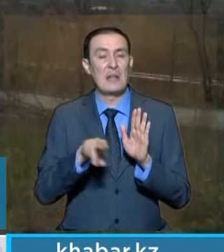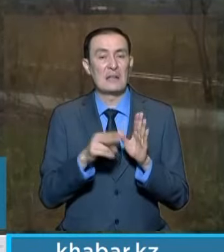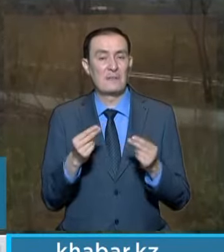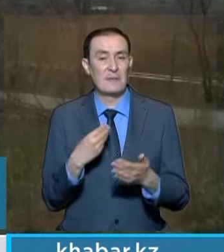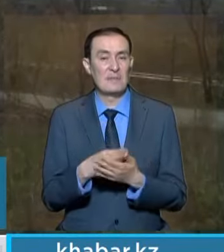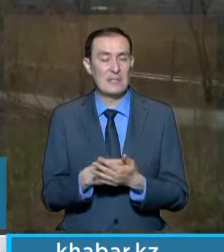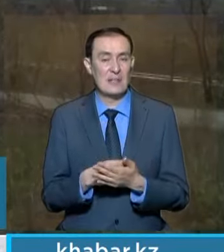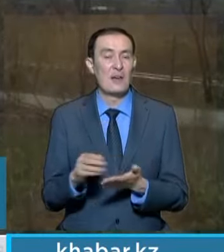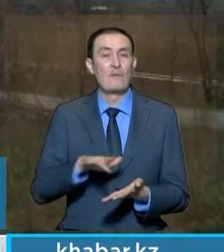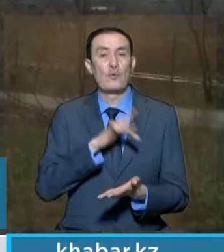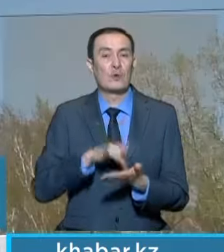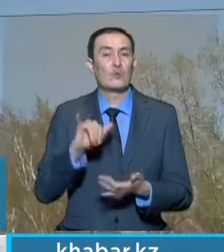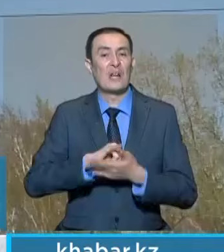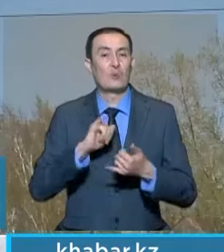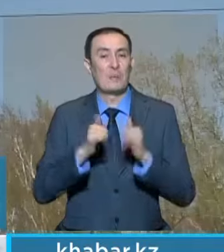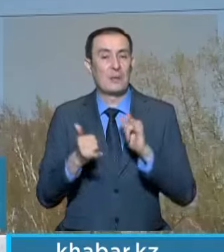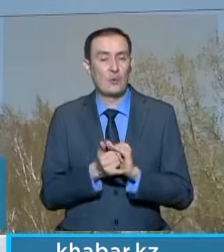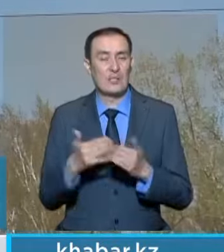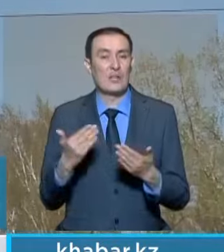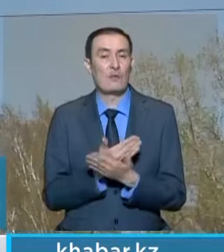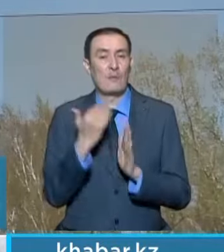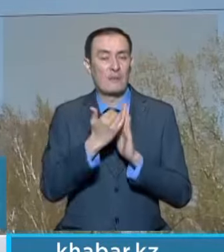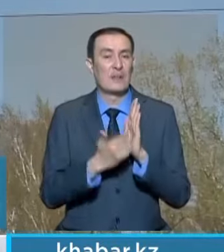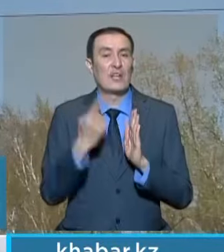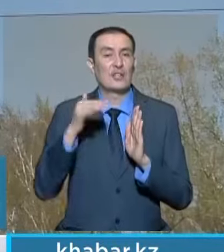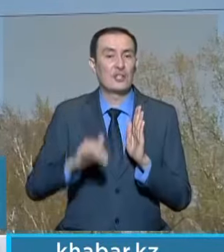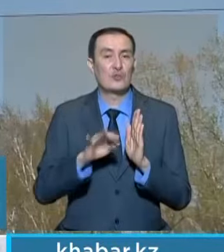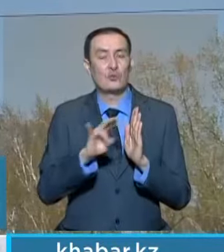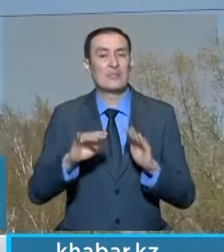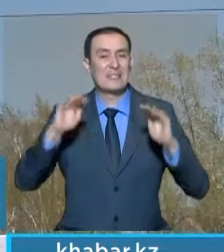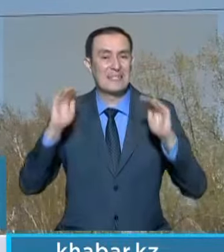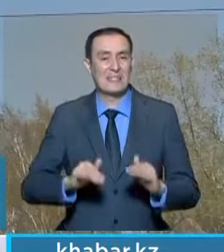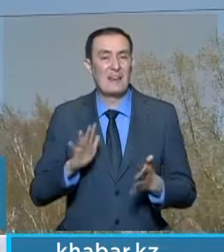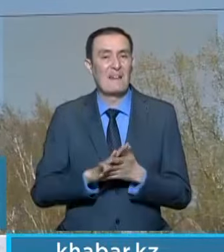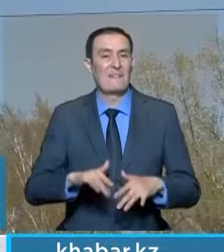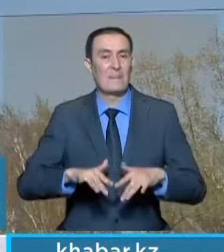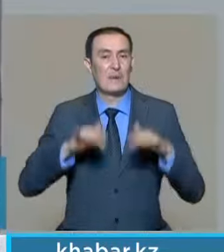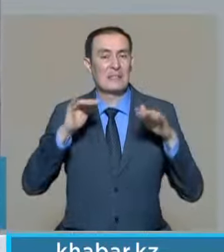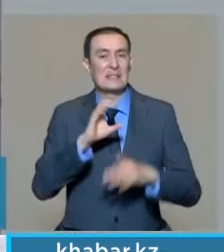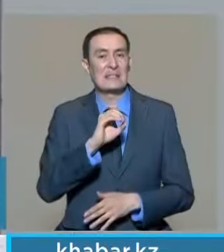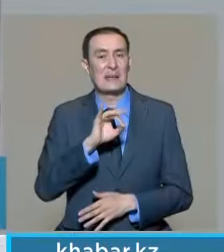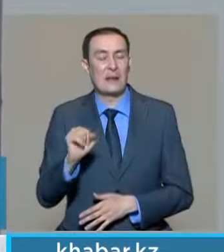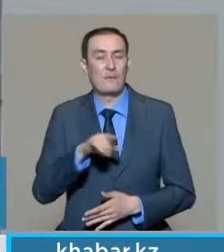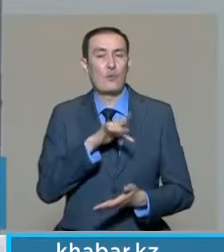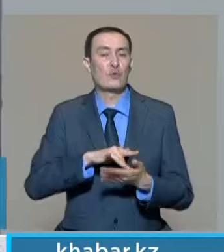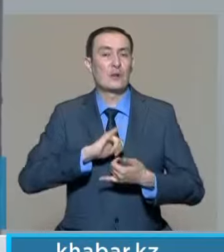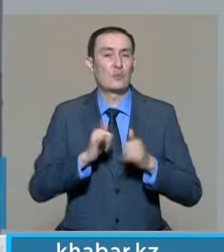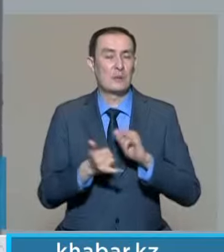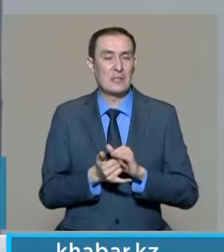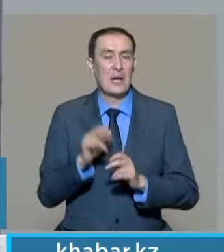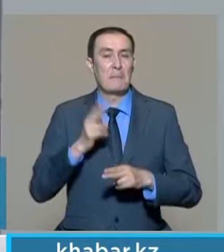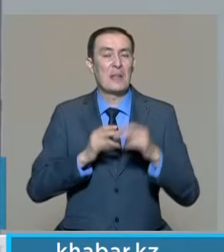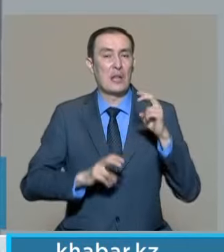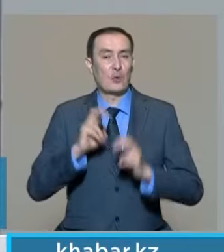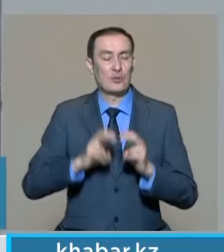коммерческих инвестиций. В Усть-Каменогорске за счет инноваций почти на 1000 тонн снизят выбросы диоксида серы. Усть-Каменогорский металлургический